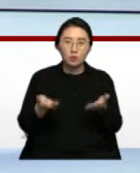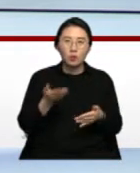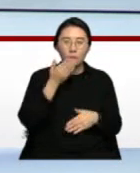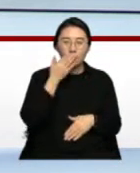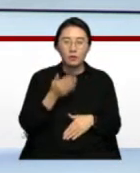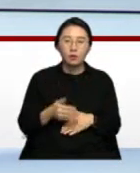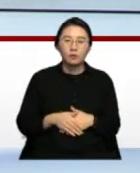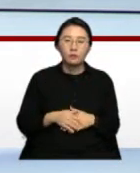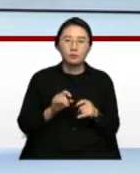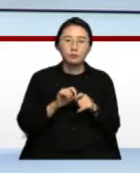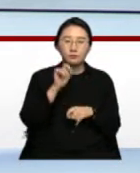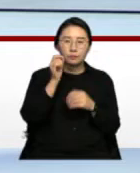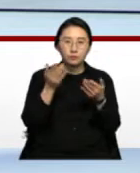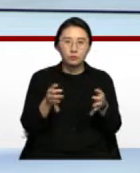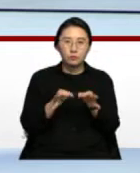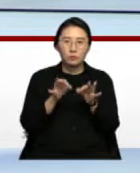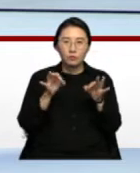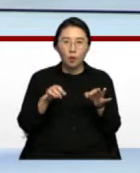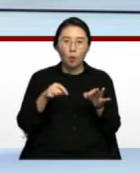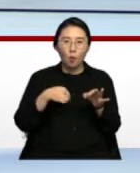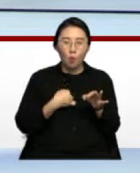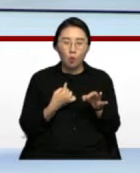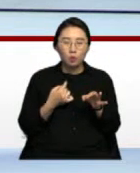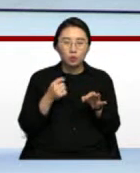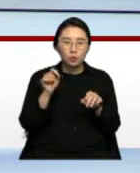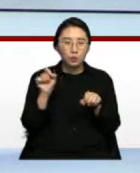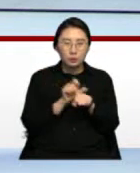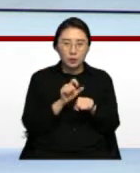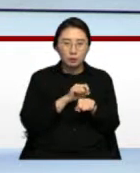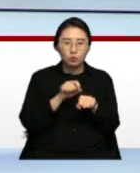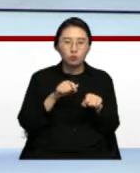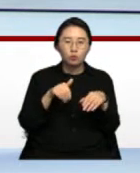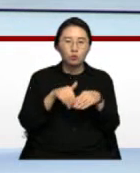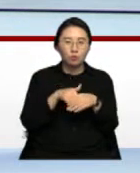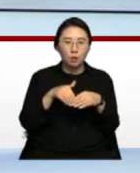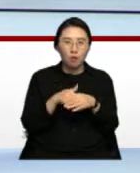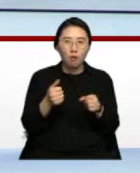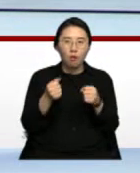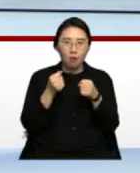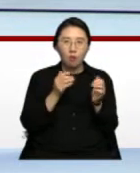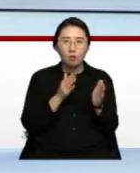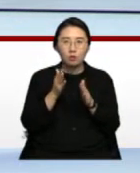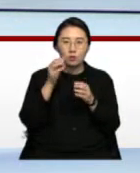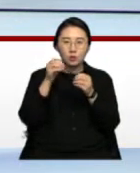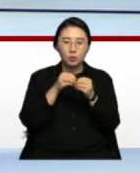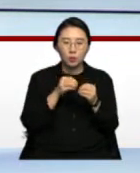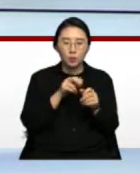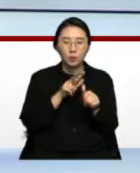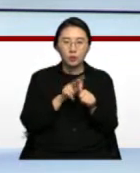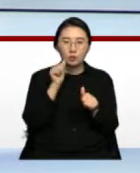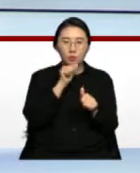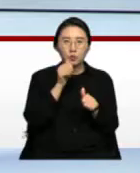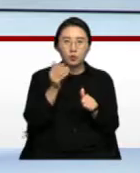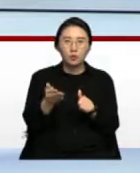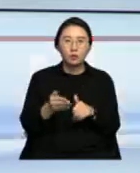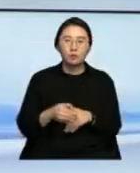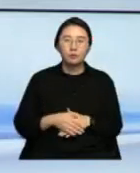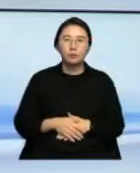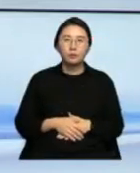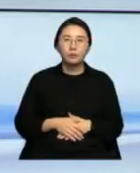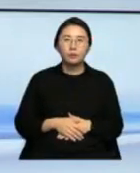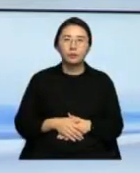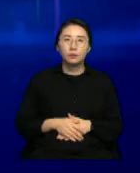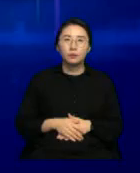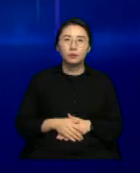있습니다. 긴 연휴 기간 동안 독특한 테마거리도 즐기고 건강도 챙길 수 있는 전통시장이 있어 소개합니다. 이재용